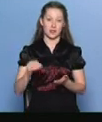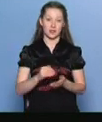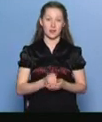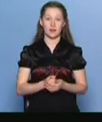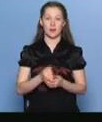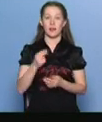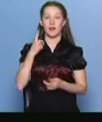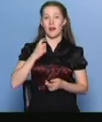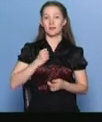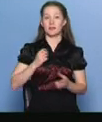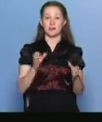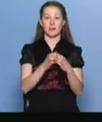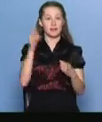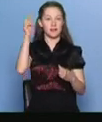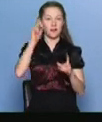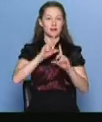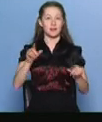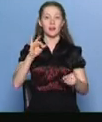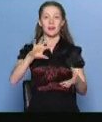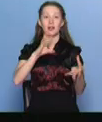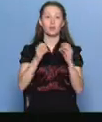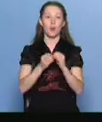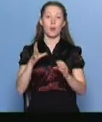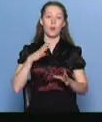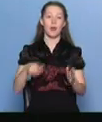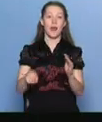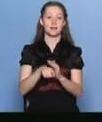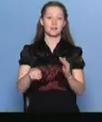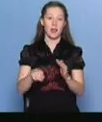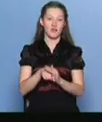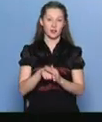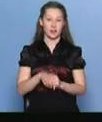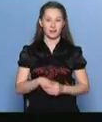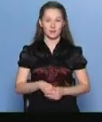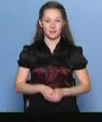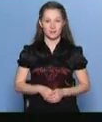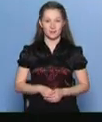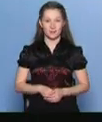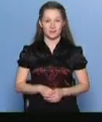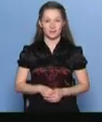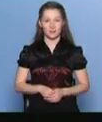Итоговым экзаменом для них стала большая военизированная эстафета. Все подробности у Дмитрия Вороновнина.